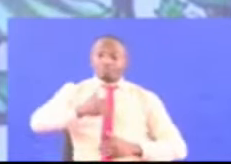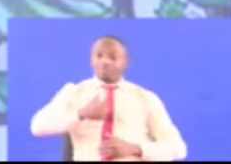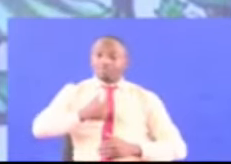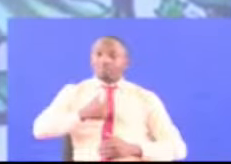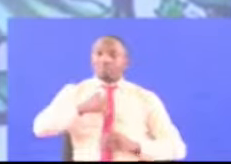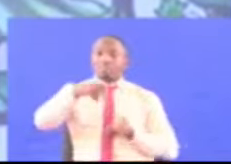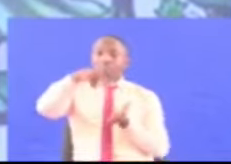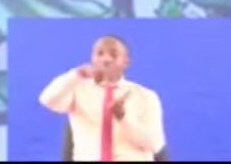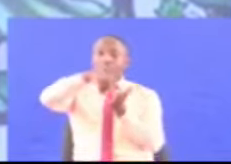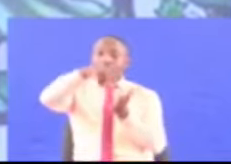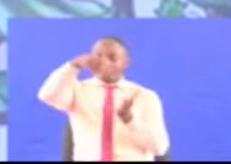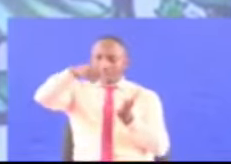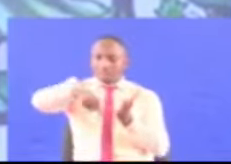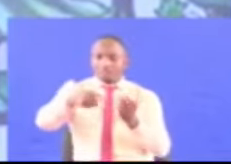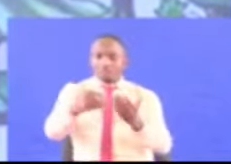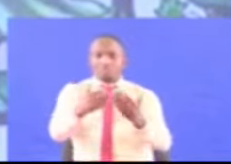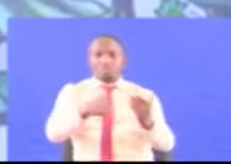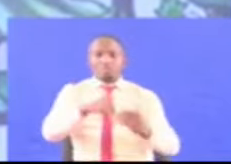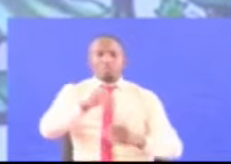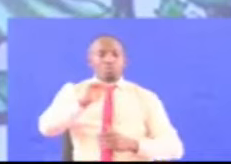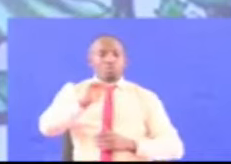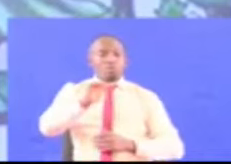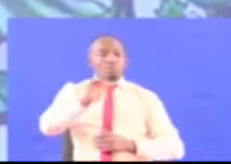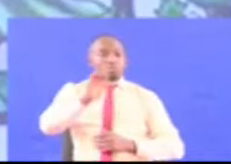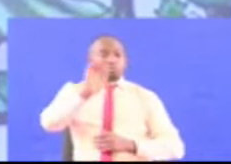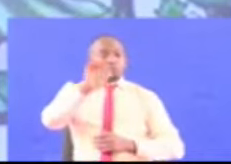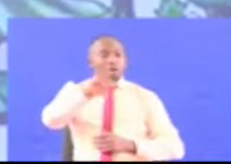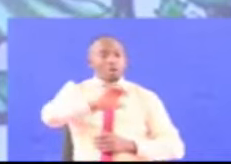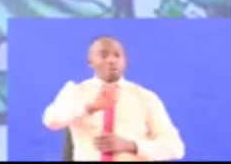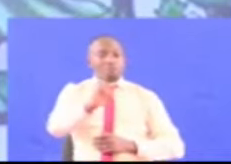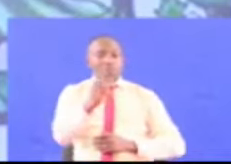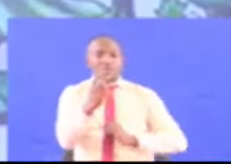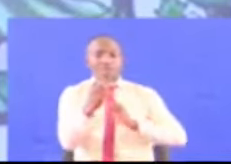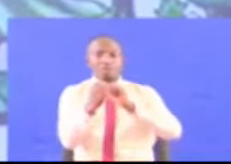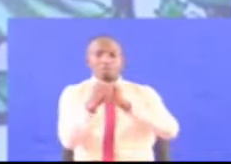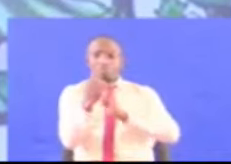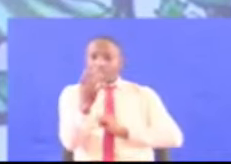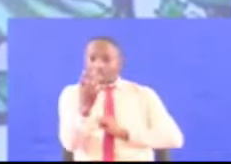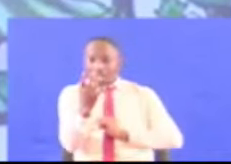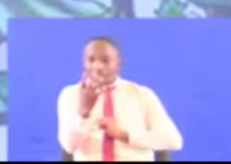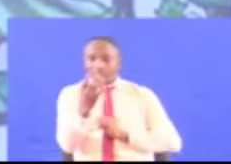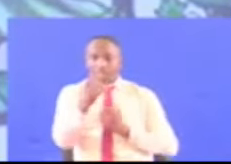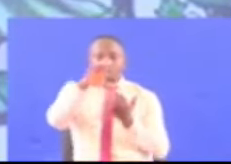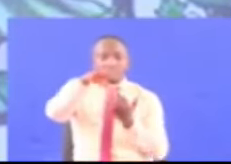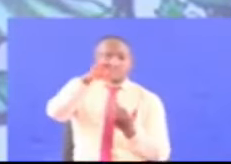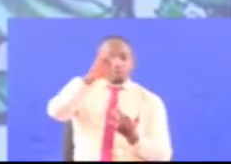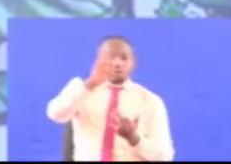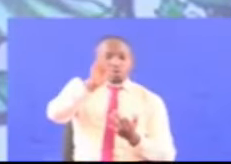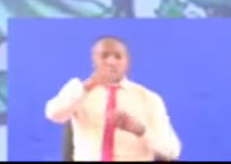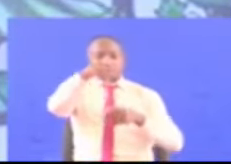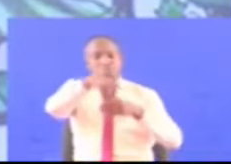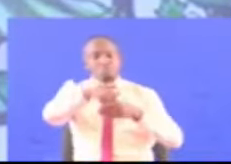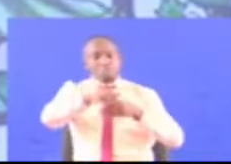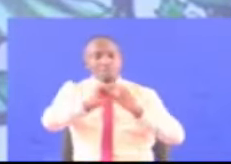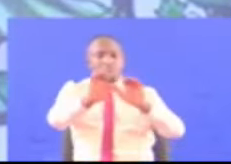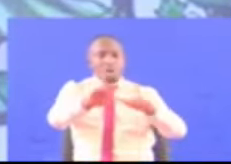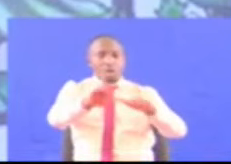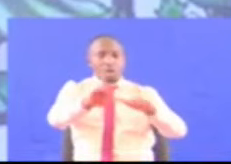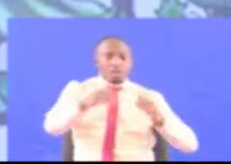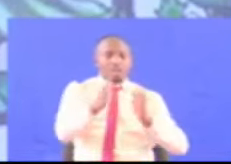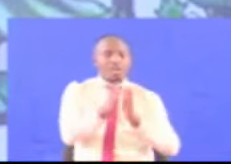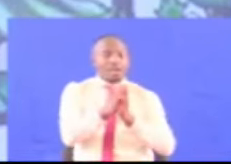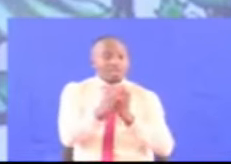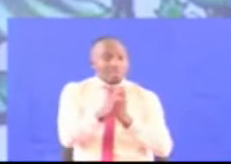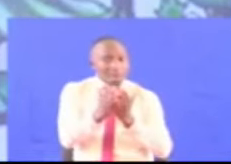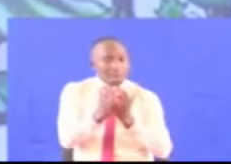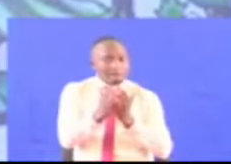sababu 2014 watu wanaanzia pale kueleza maelezo kwamba niliteuliwa kuwa mjumbe wa bunge la